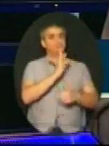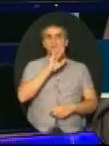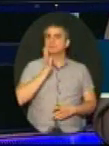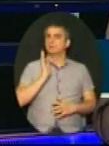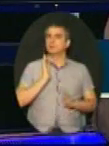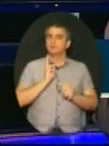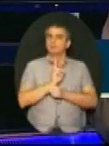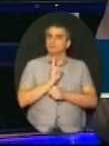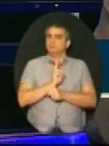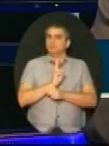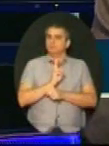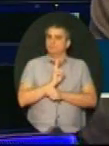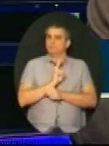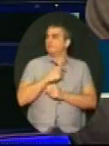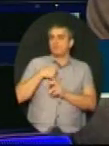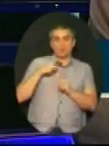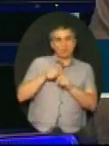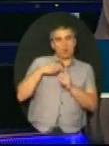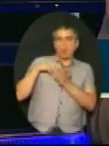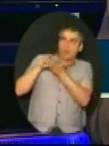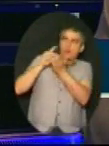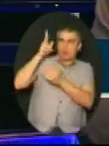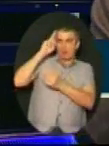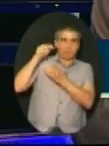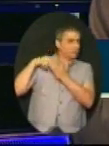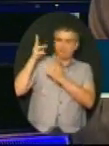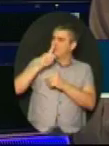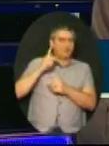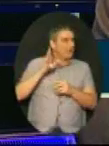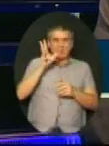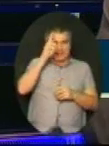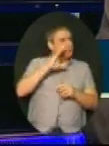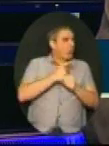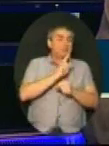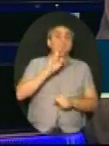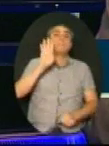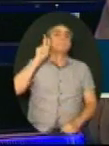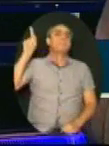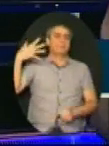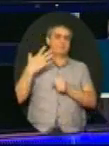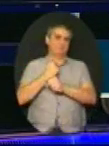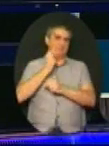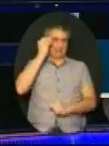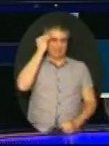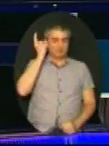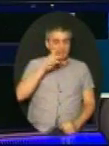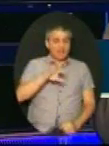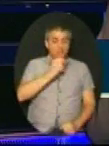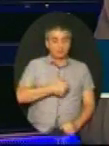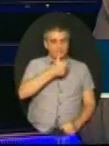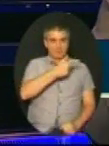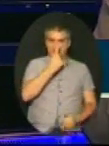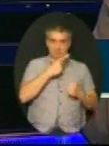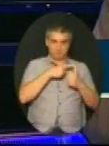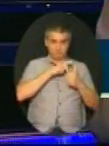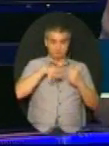נורא להיזהר מלנסות לחכות את הליכוד כי הליכוד מצליח. לא הליכוד מצליח, נתניהו מצליח, וצריך לזכור את זה כל הזמן. אז צריך למצוא מנהיג, זה